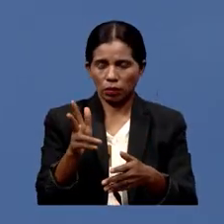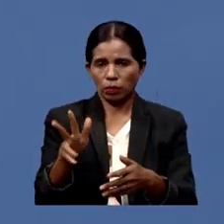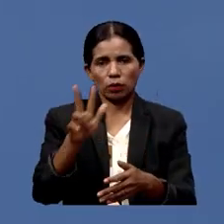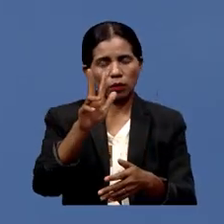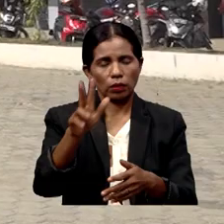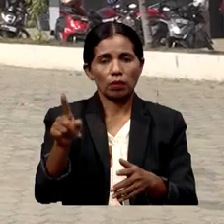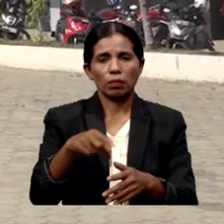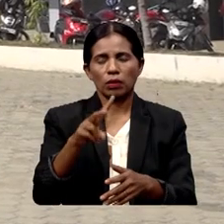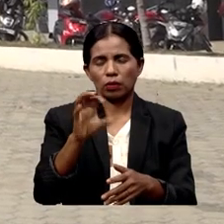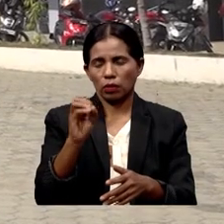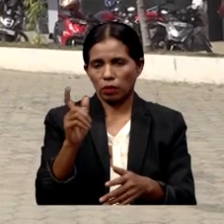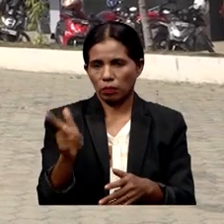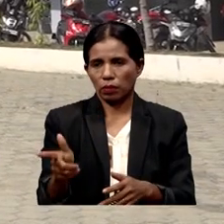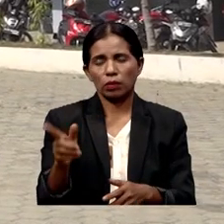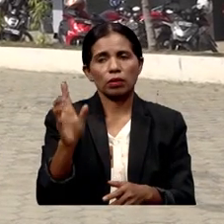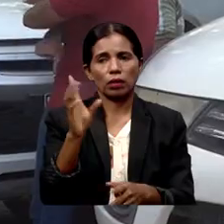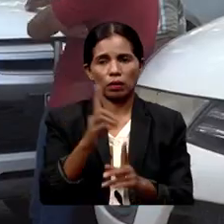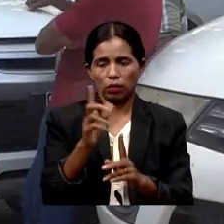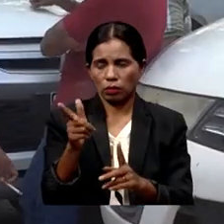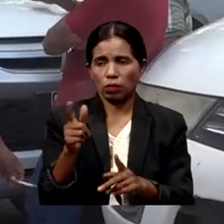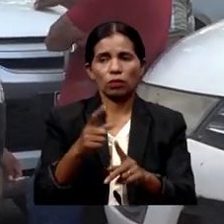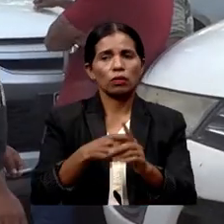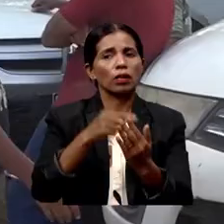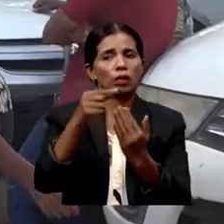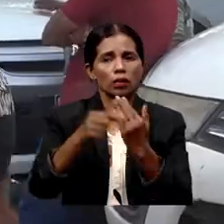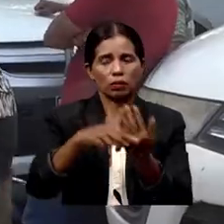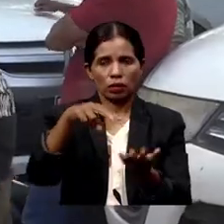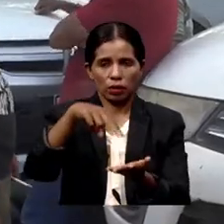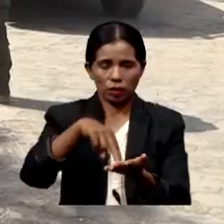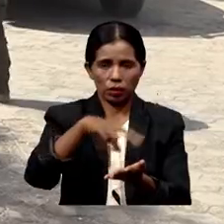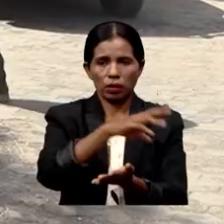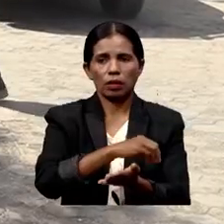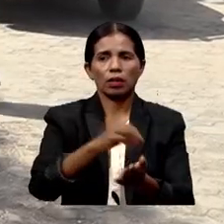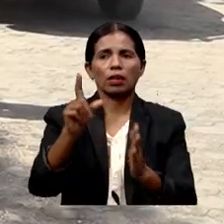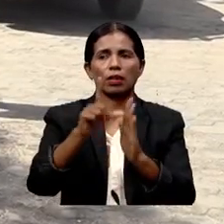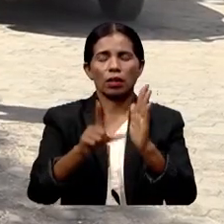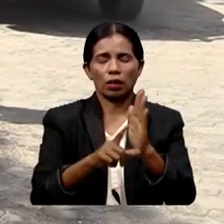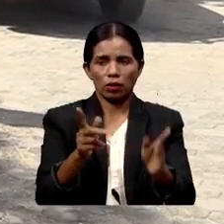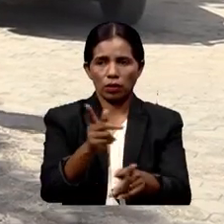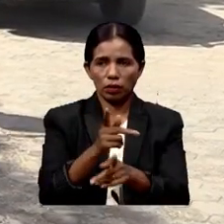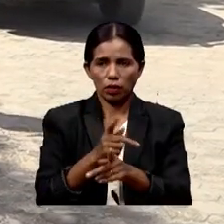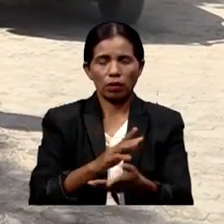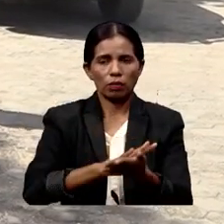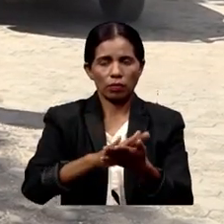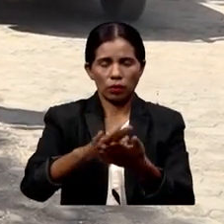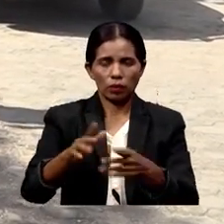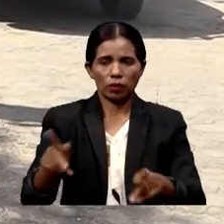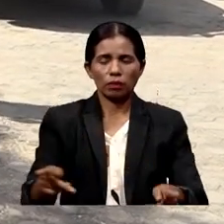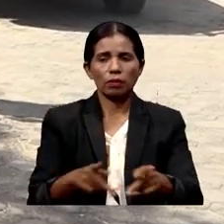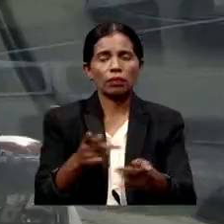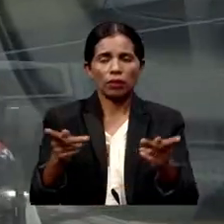1900/2008, loron rua nulu resinghitu ufulan agosto estabelece norma jurídica onde assegura higiene e hafatin